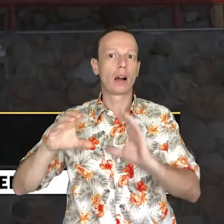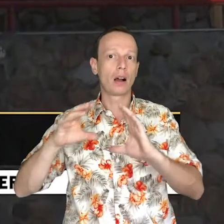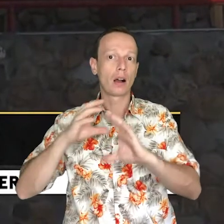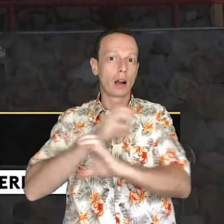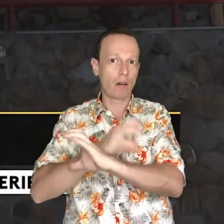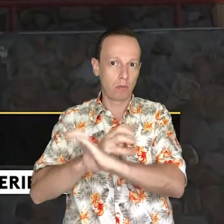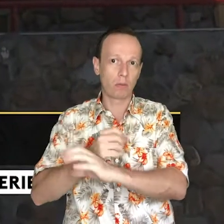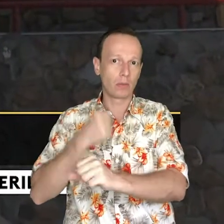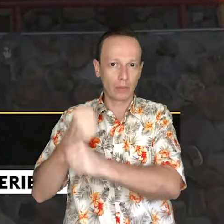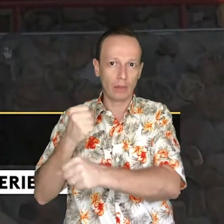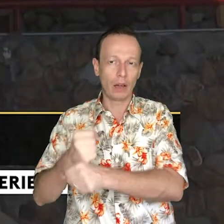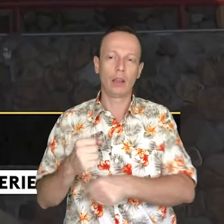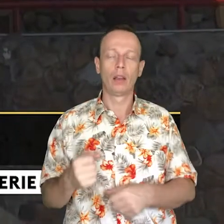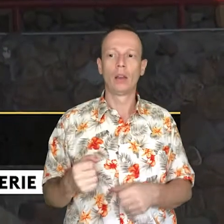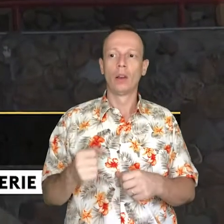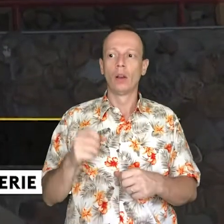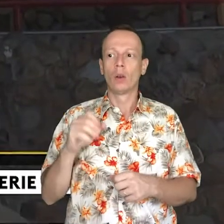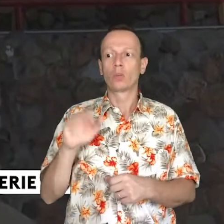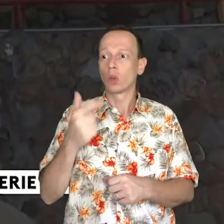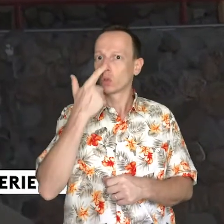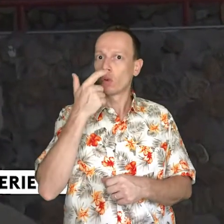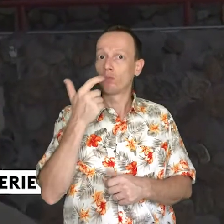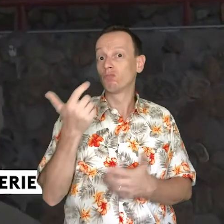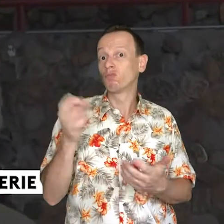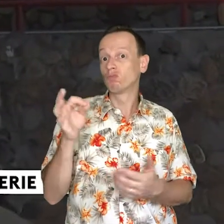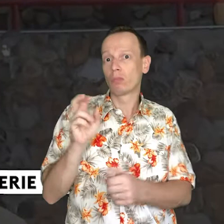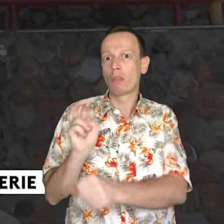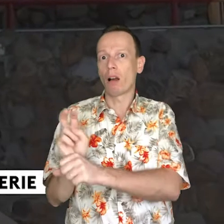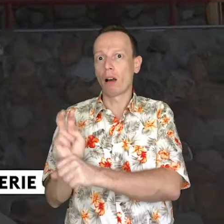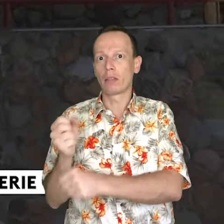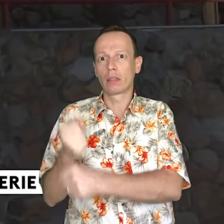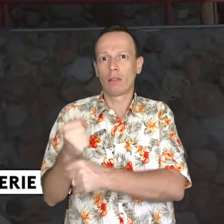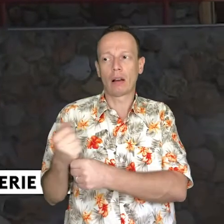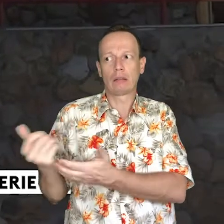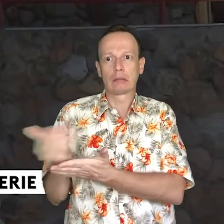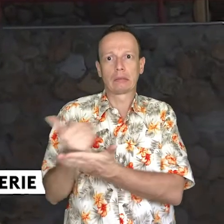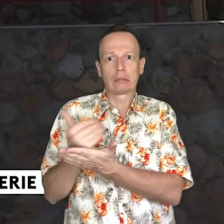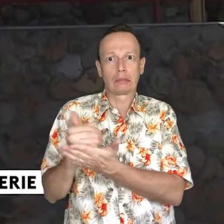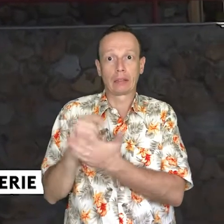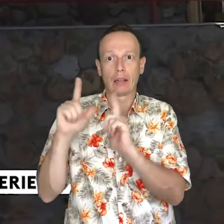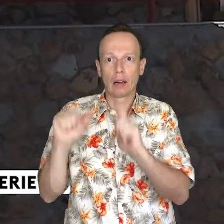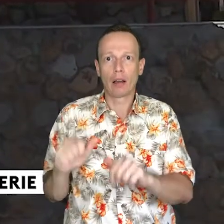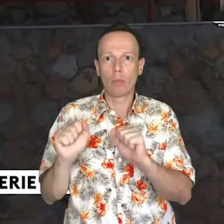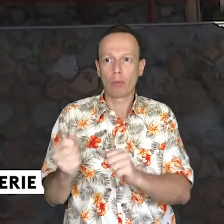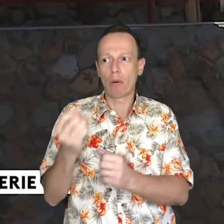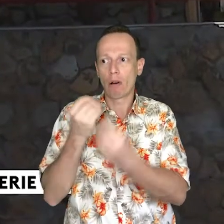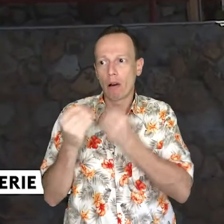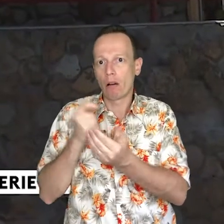week-end à Carrefour. Donc ça reste pour l'instant un plan pour moi, parce que ça me permet de gagner un peu d'argent,